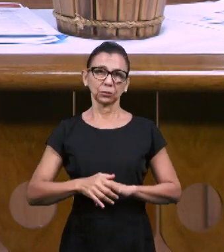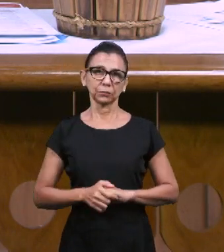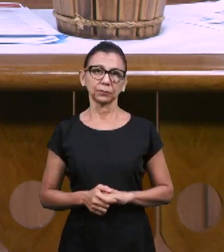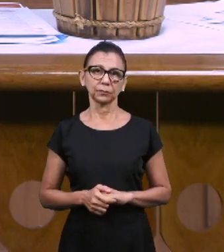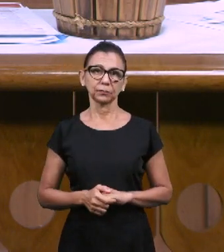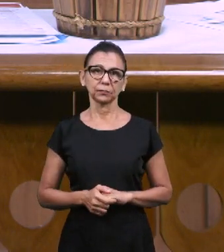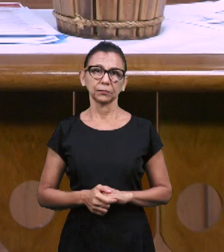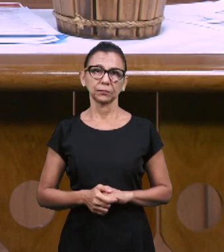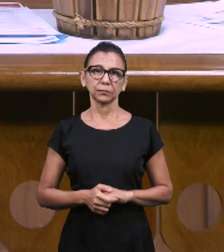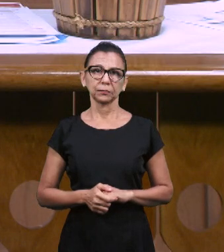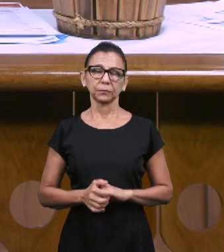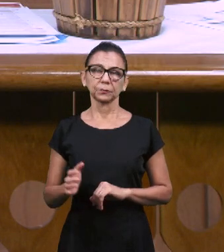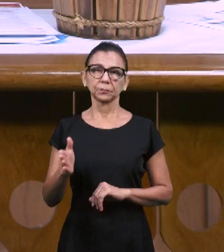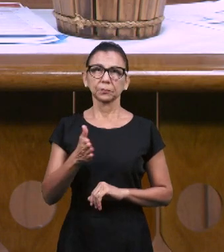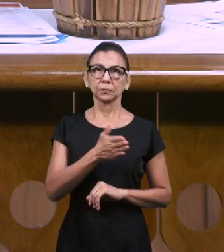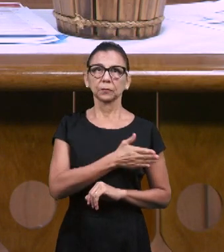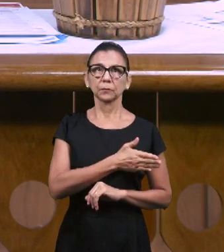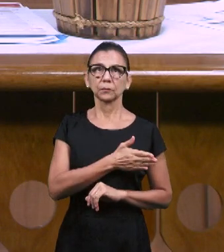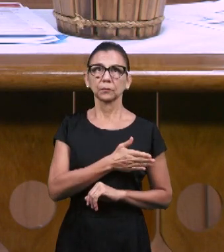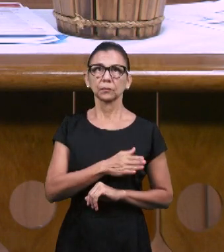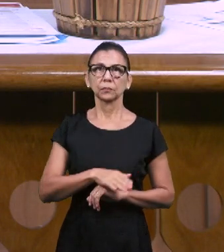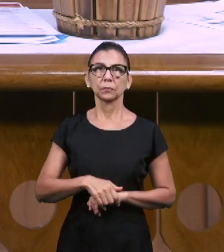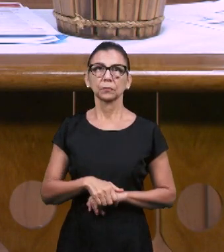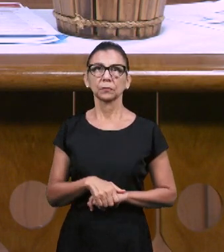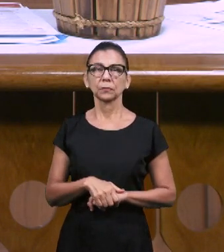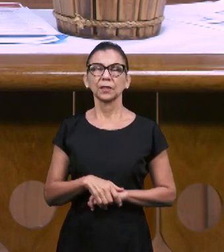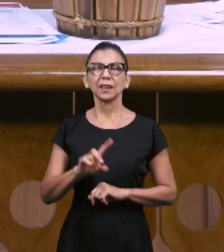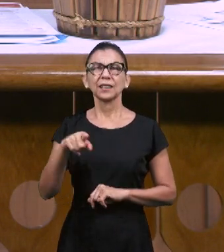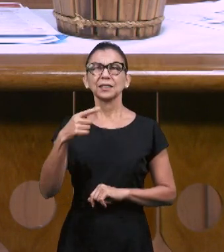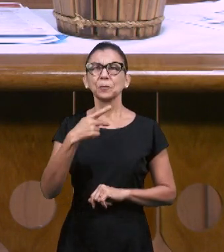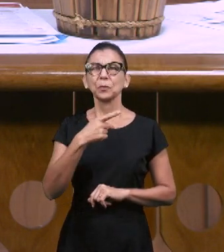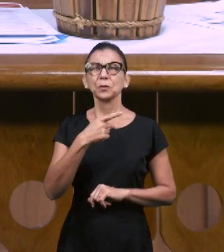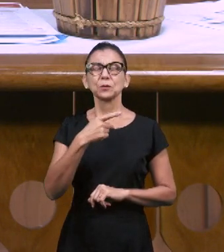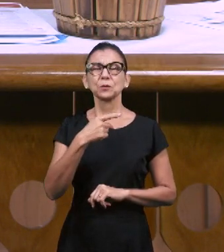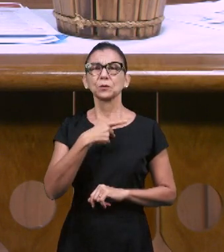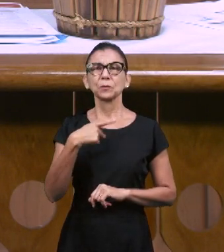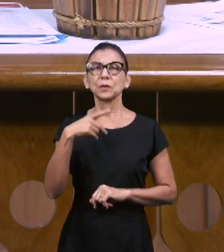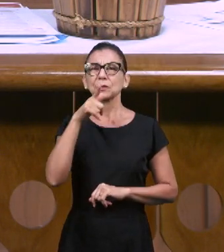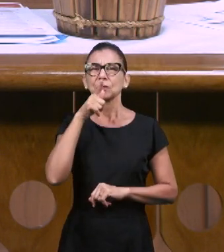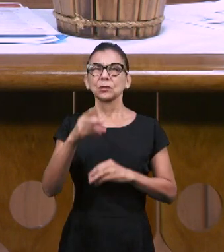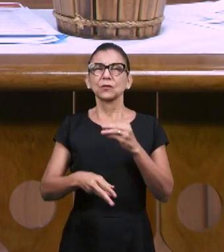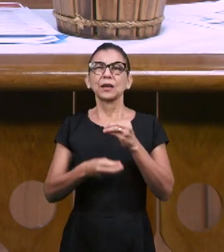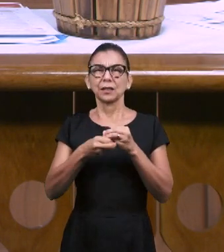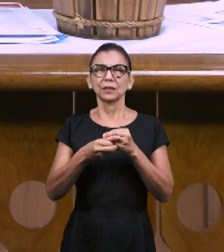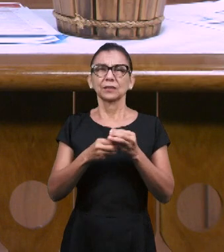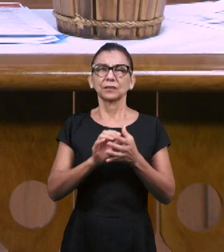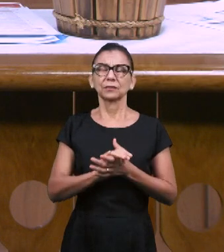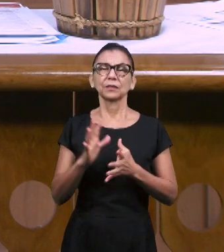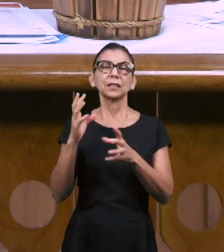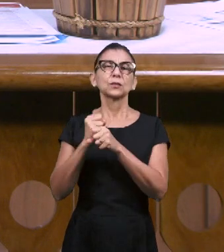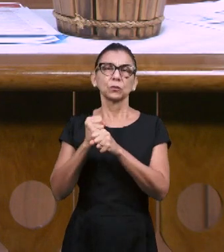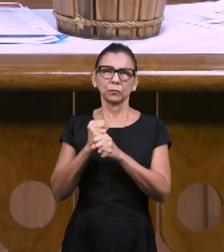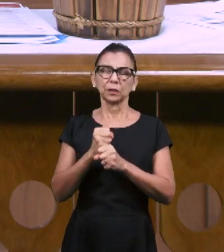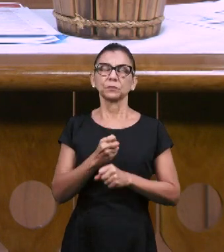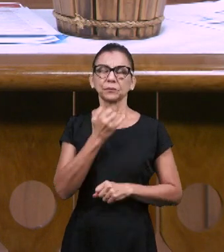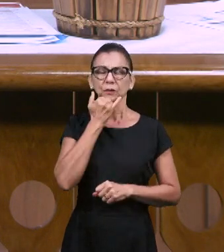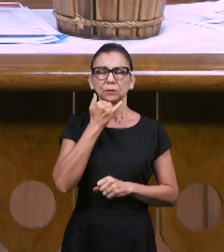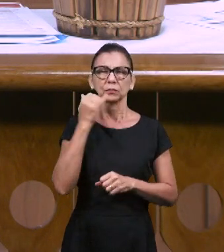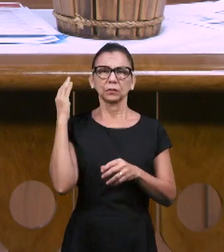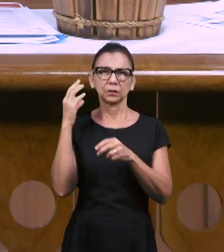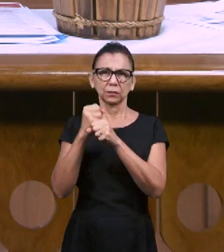question. Disciple, le pasteur Juste va compléter de manière plus effective. La